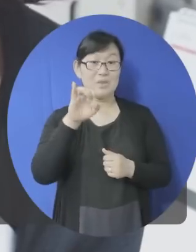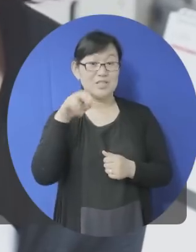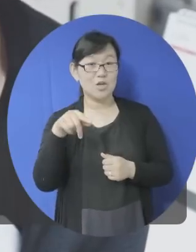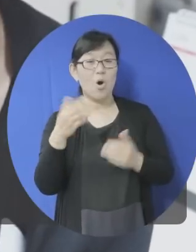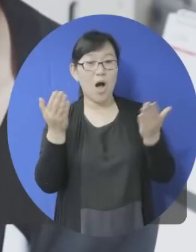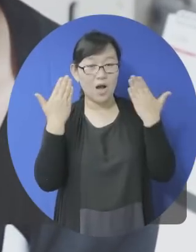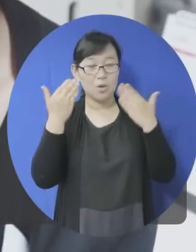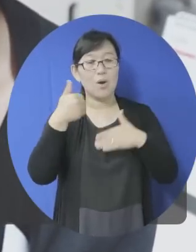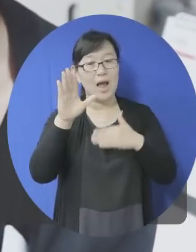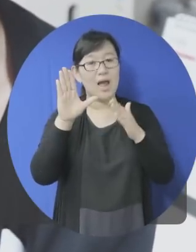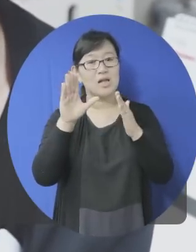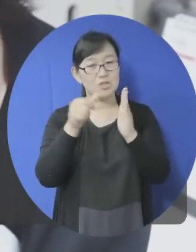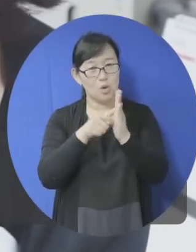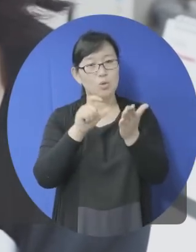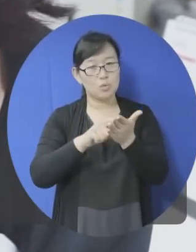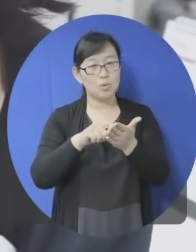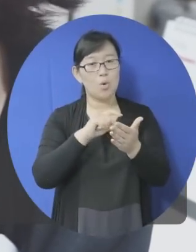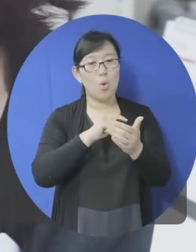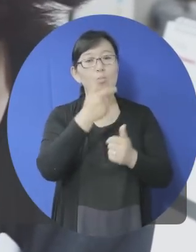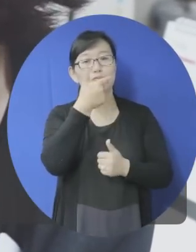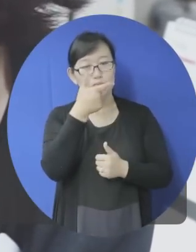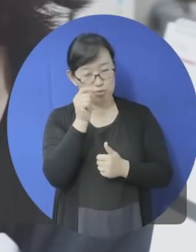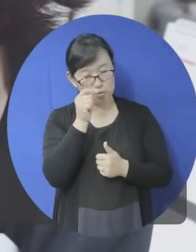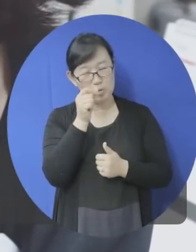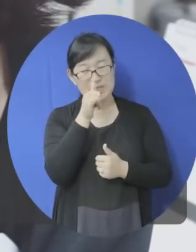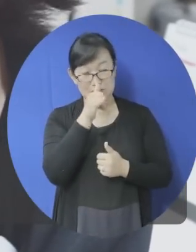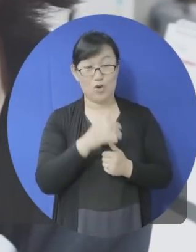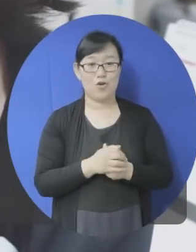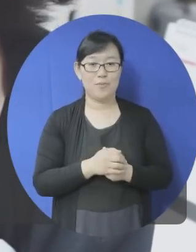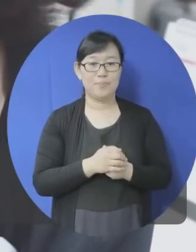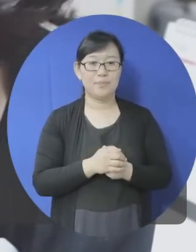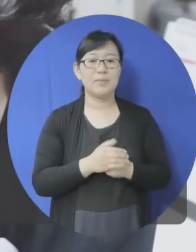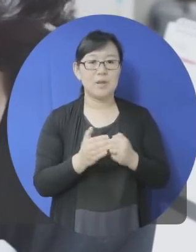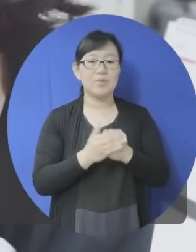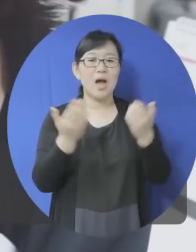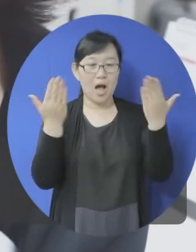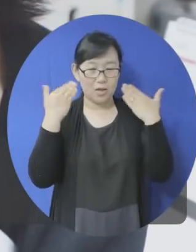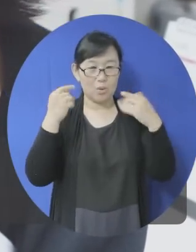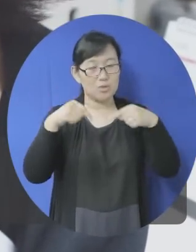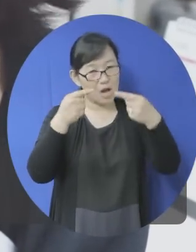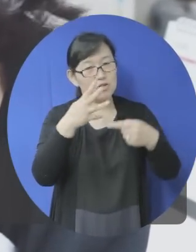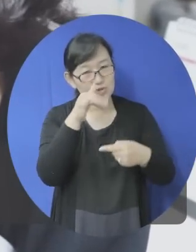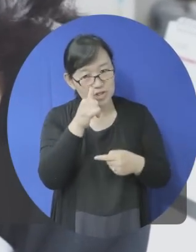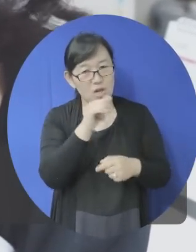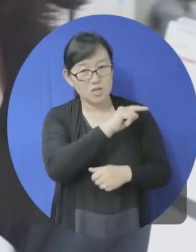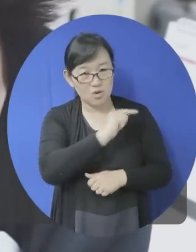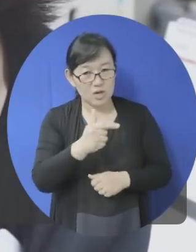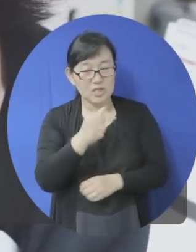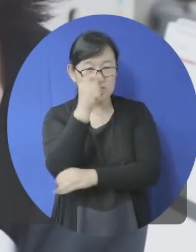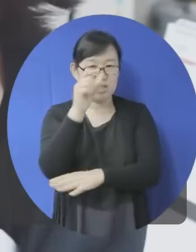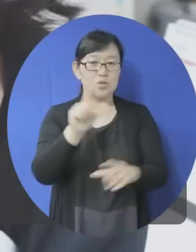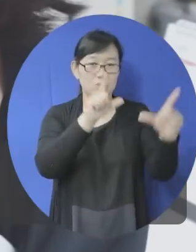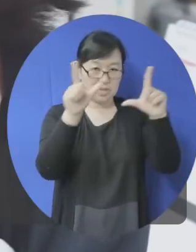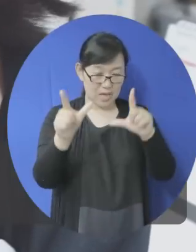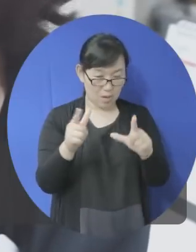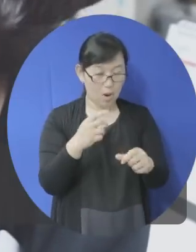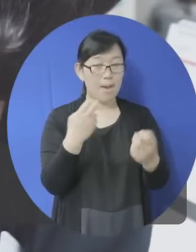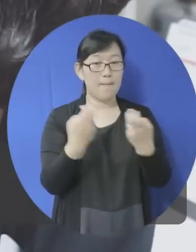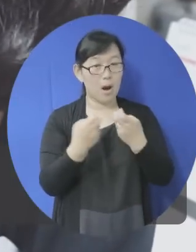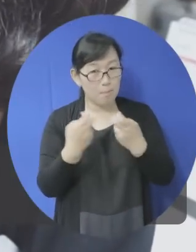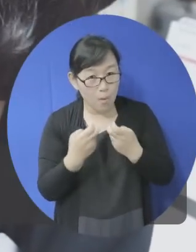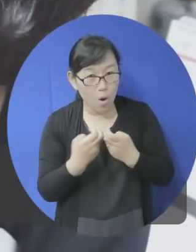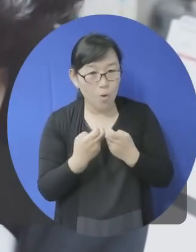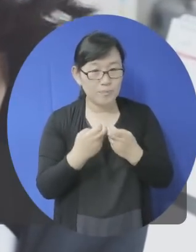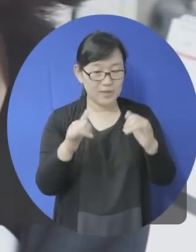민서가 학교에 갈 만한 능력이 조금 부족한 점이 많습니다. 그래서 학교에 갈 수 있게끔 여러 가지 다양한